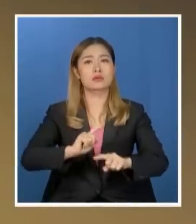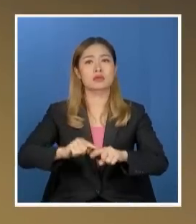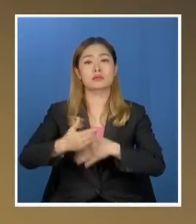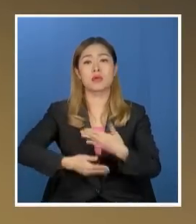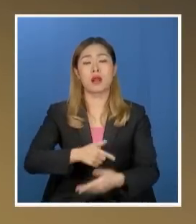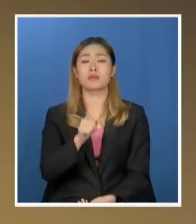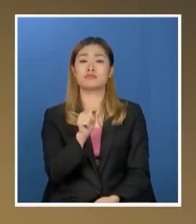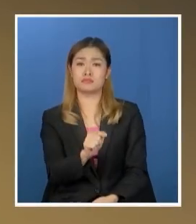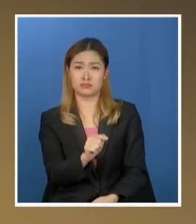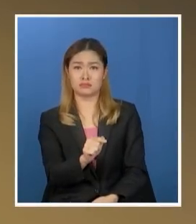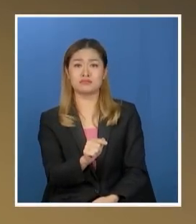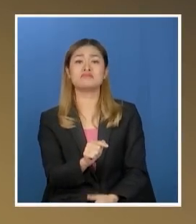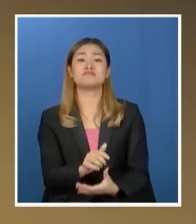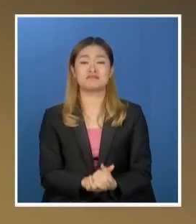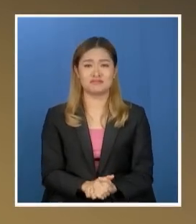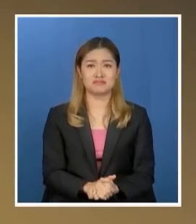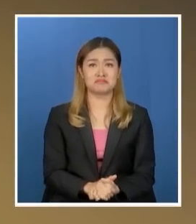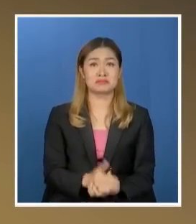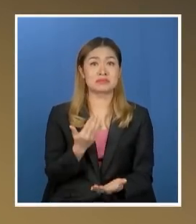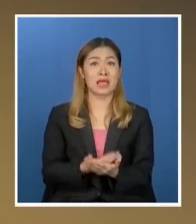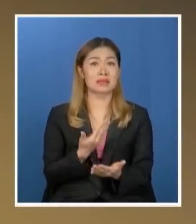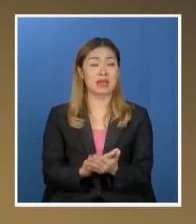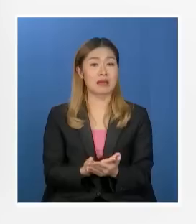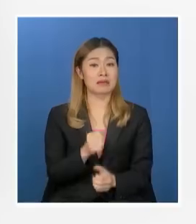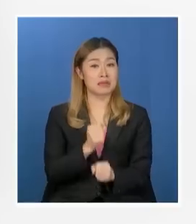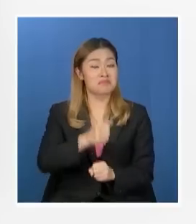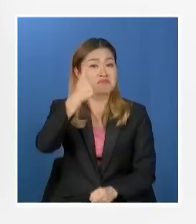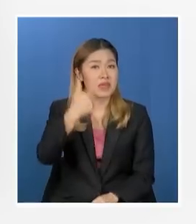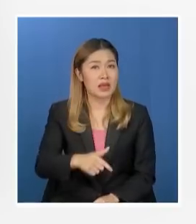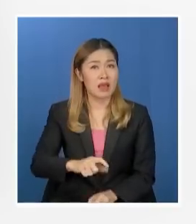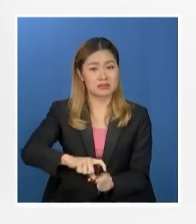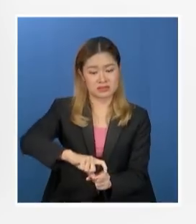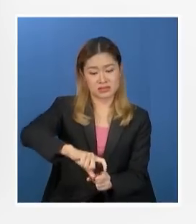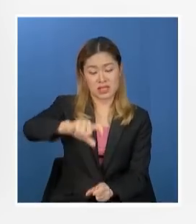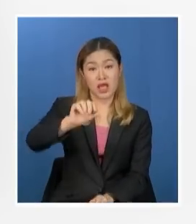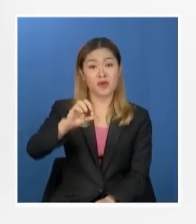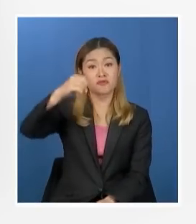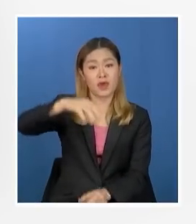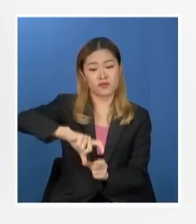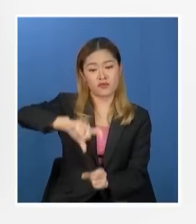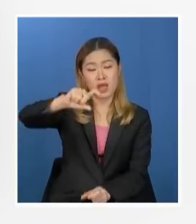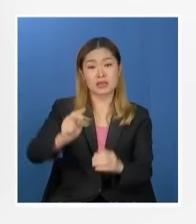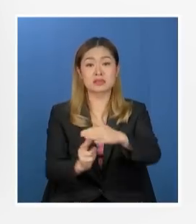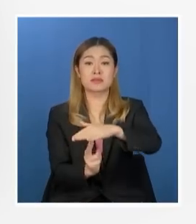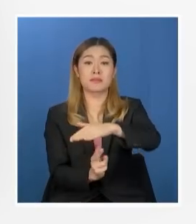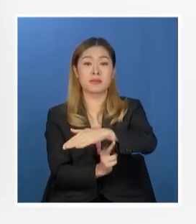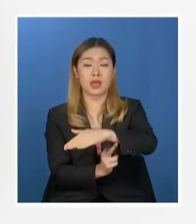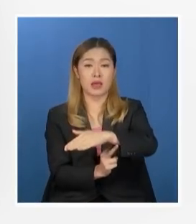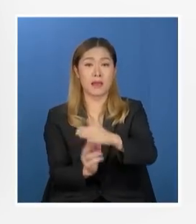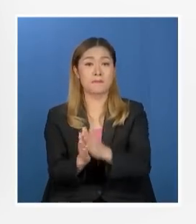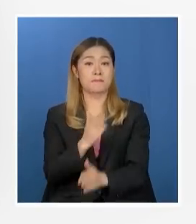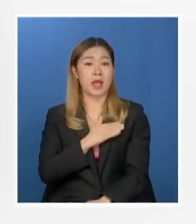เขาบอกเลยนะฮะบอกว่ามีเงินอย่างเดียวทำไม่ได้ที่จะยิงแสงไฟขึ้นโฆษณาบนสะพานพระราม 8